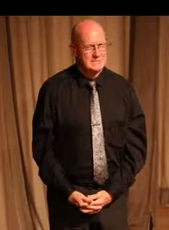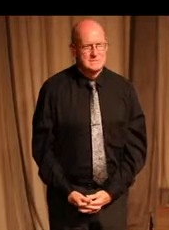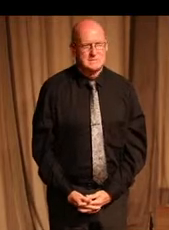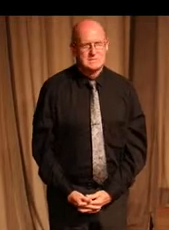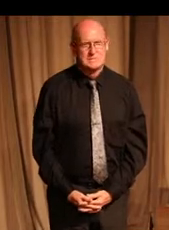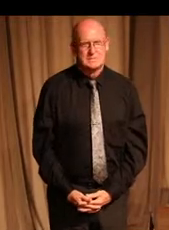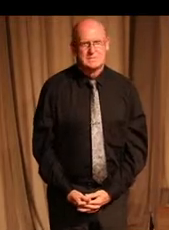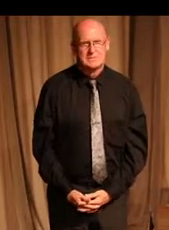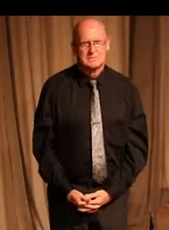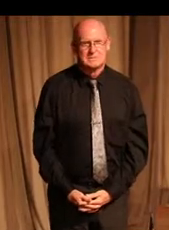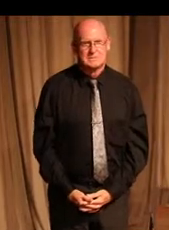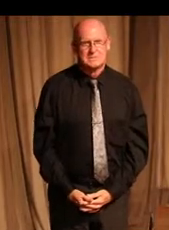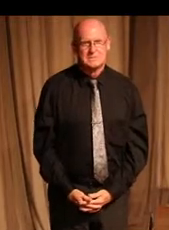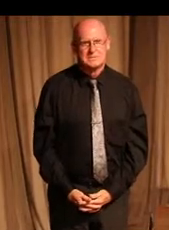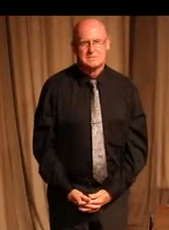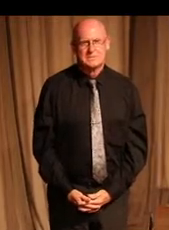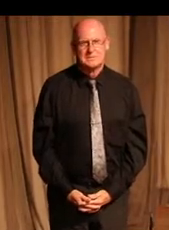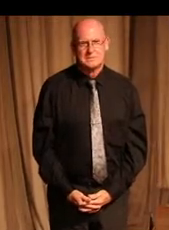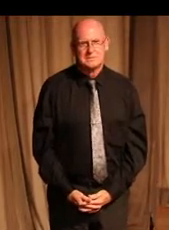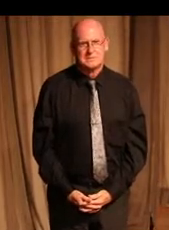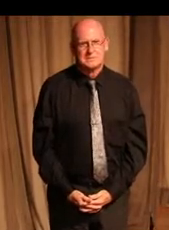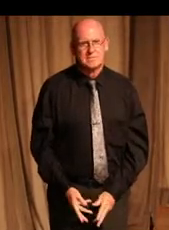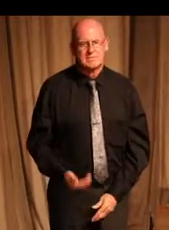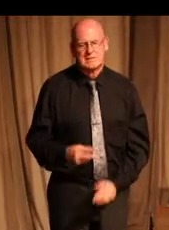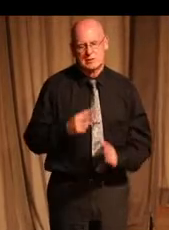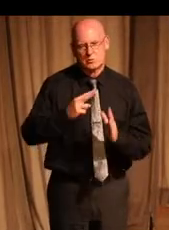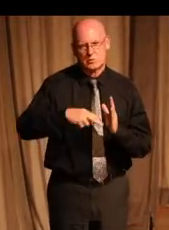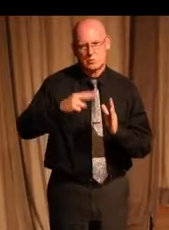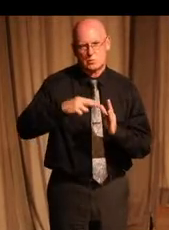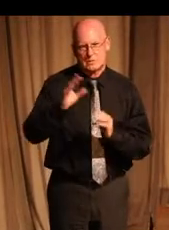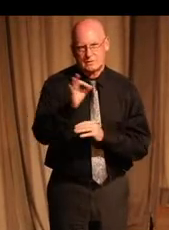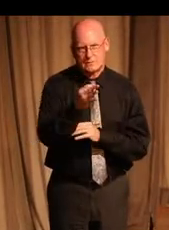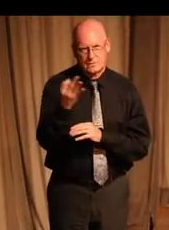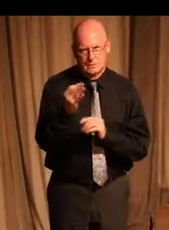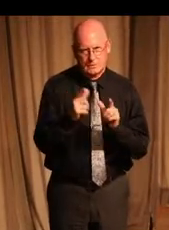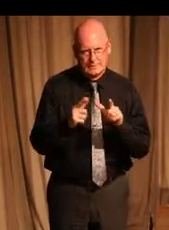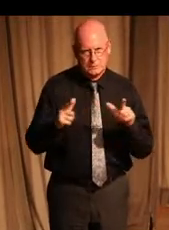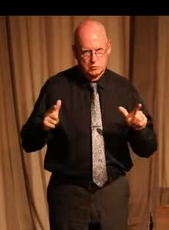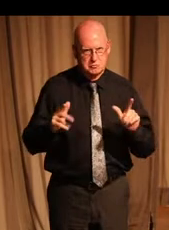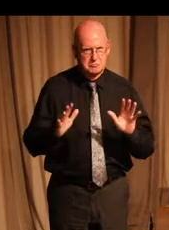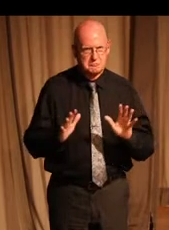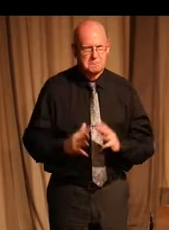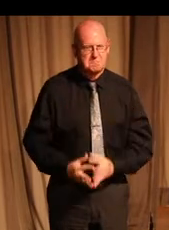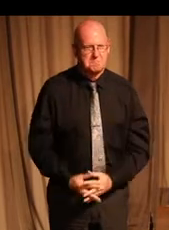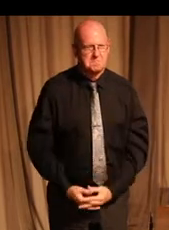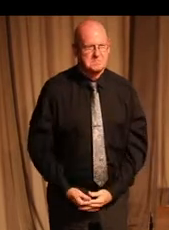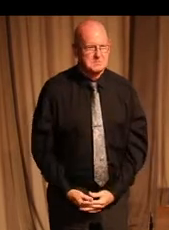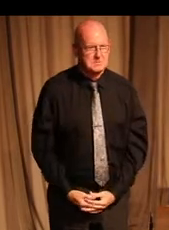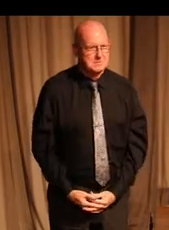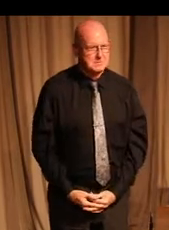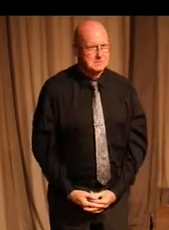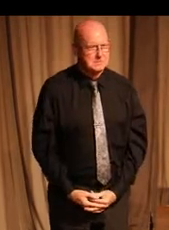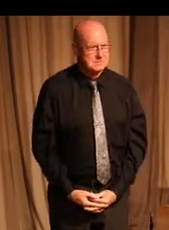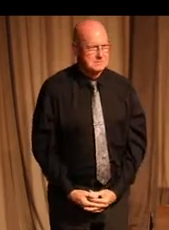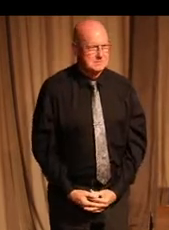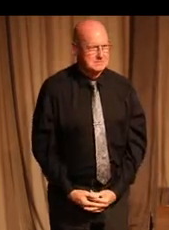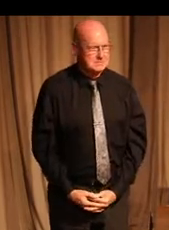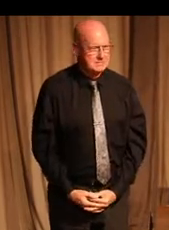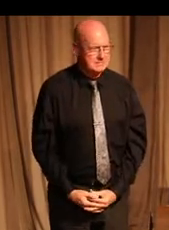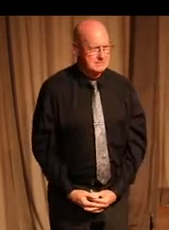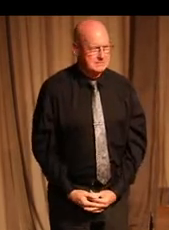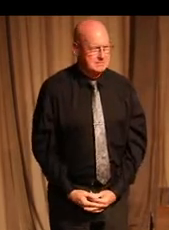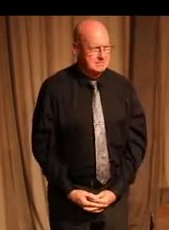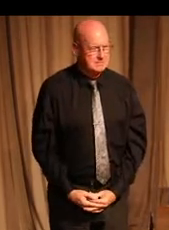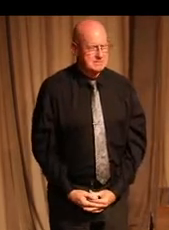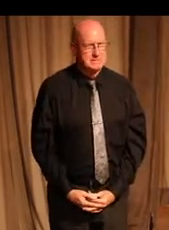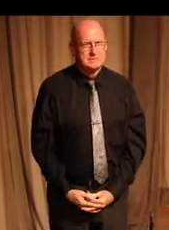cet avatar d'une version du paradis absurdement ratée. C'est bien pire qu'un enfer. J'habite